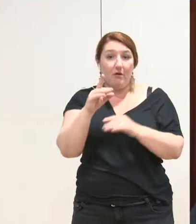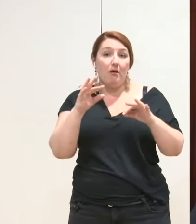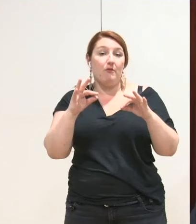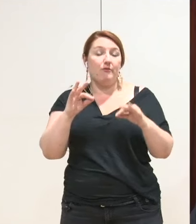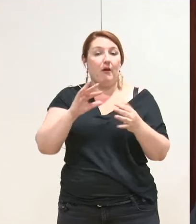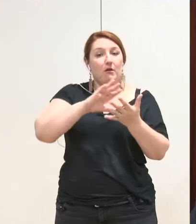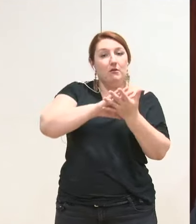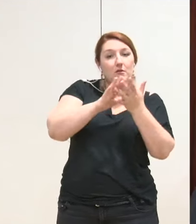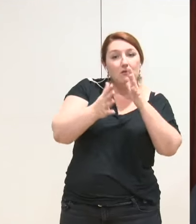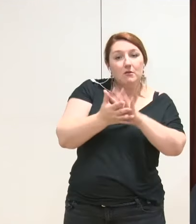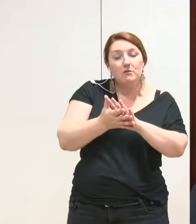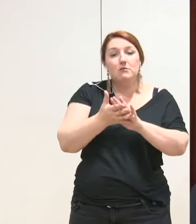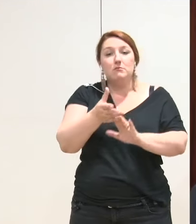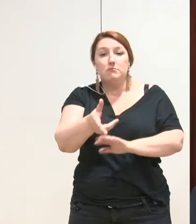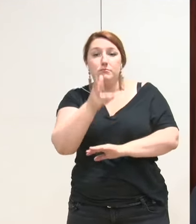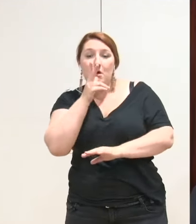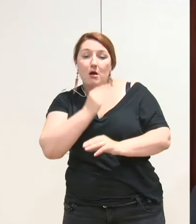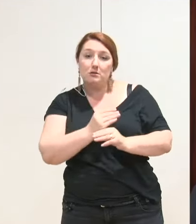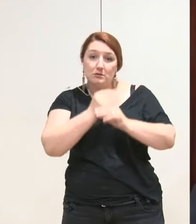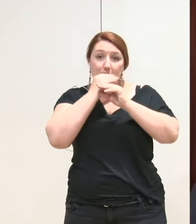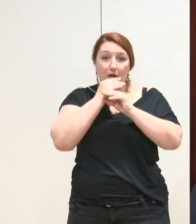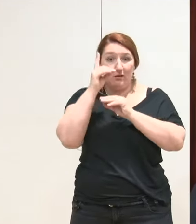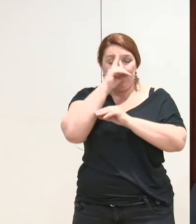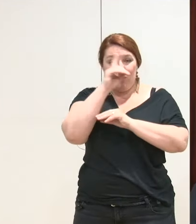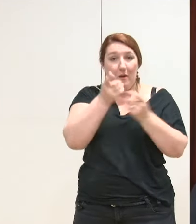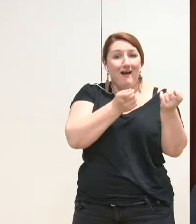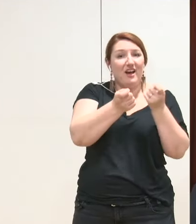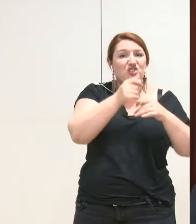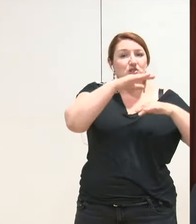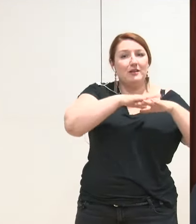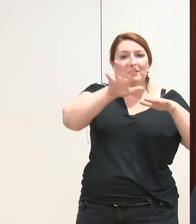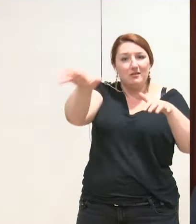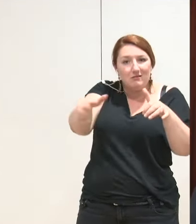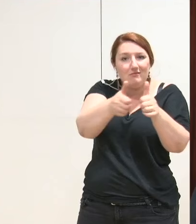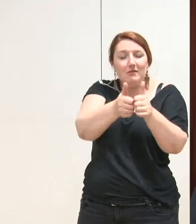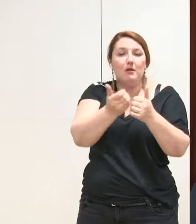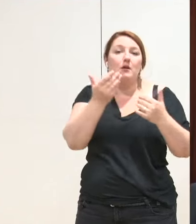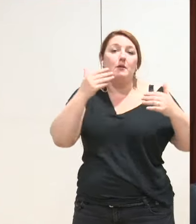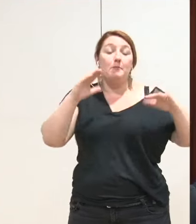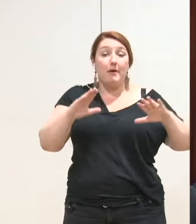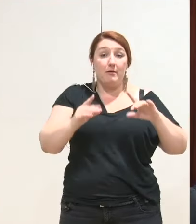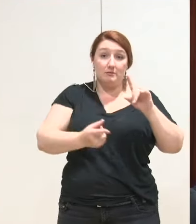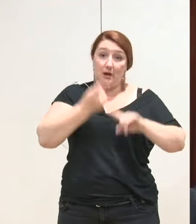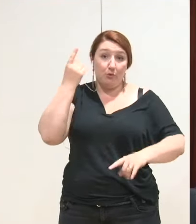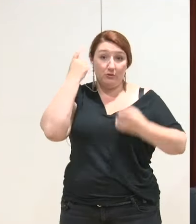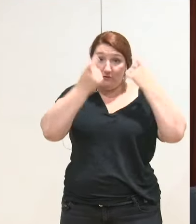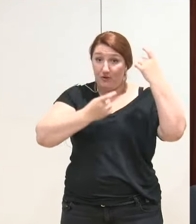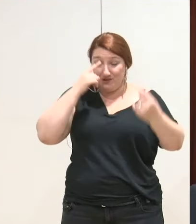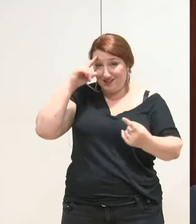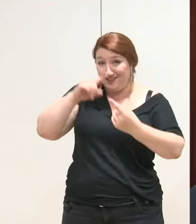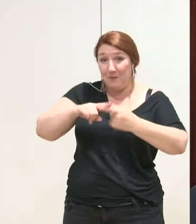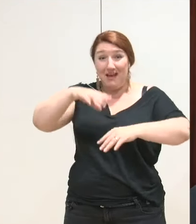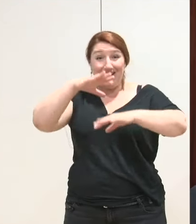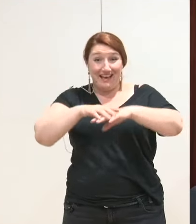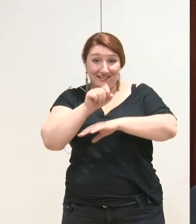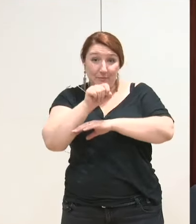pourrait d'ailleurs par exemple être adossé à la régide quartier mais plus globalement euh la survie la survie des commerces de ce quartier hein